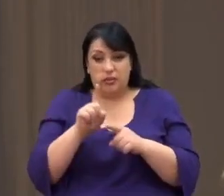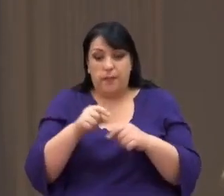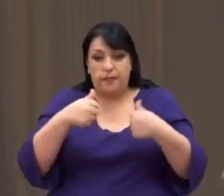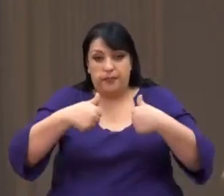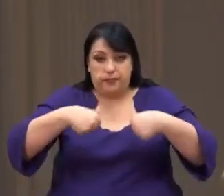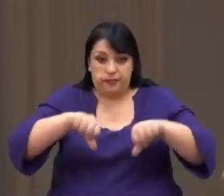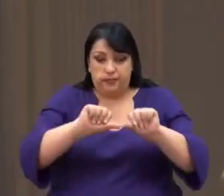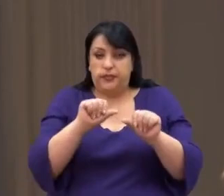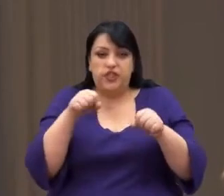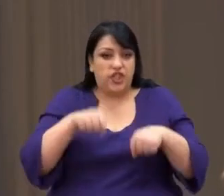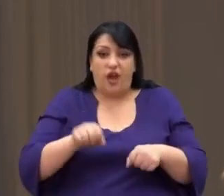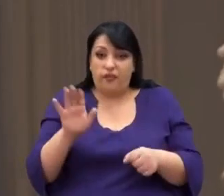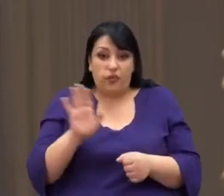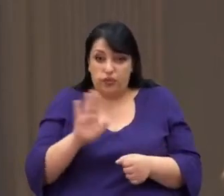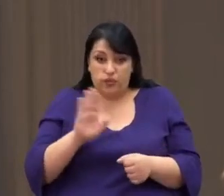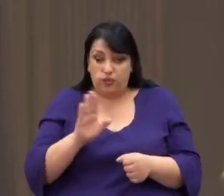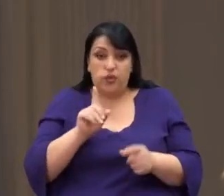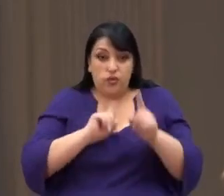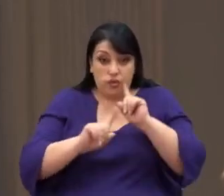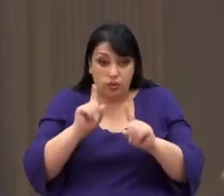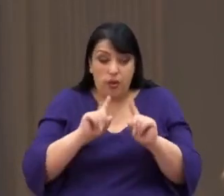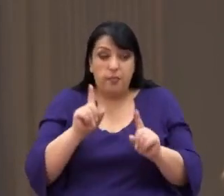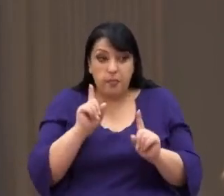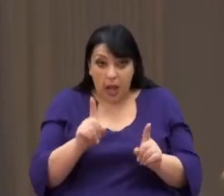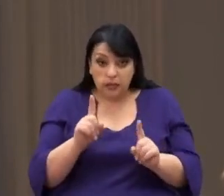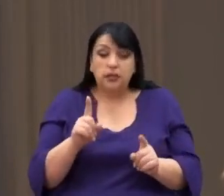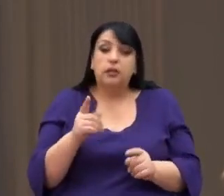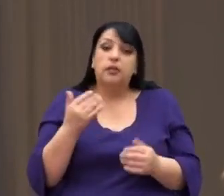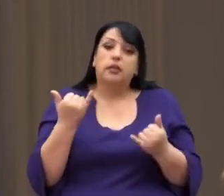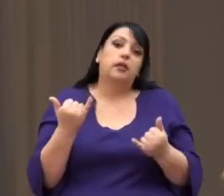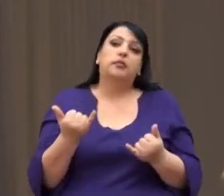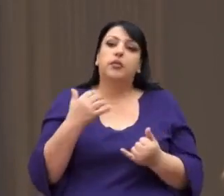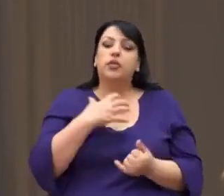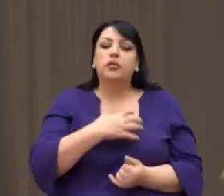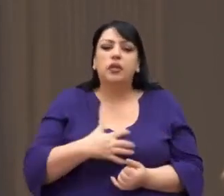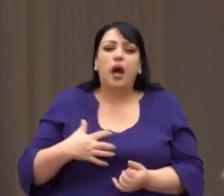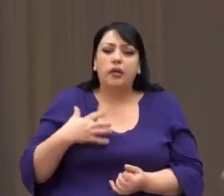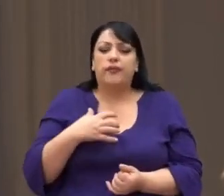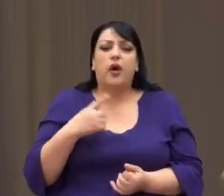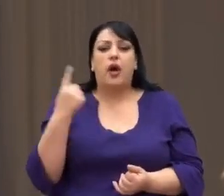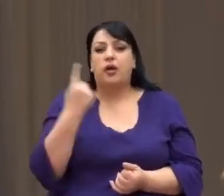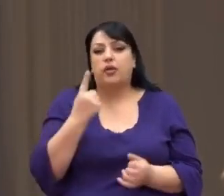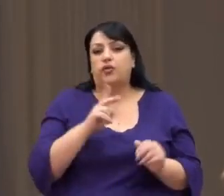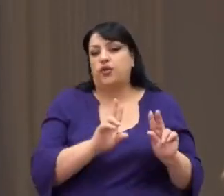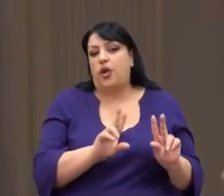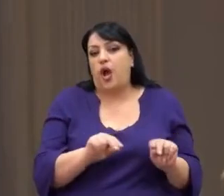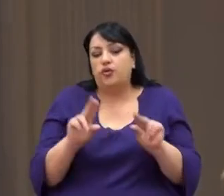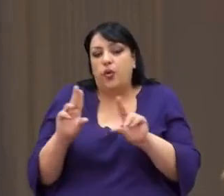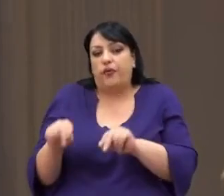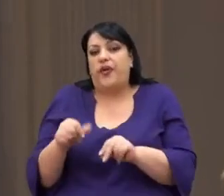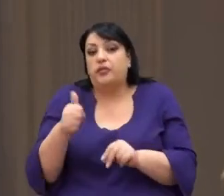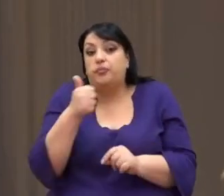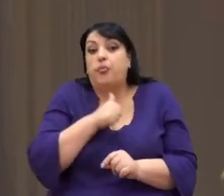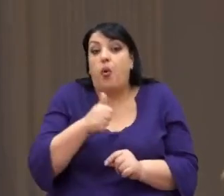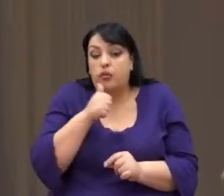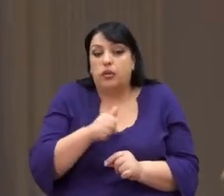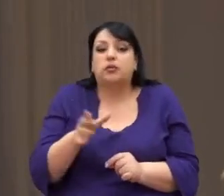շատ կարևոր է, որ այս նախաձեռնությունը որպես առաջին հաջողված փորձ